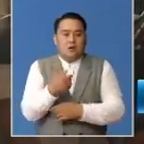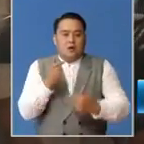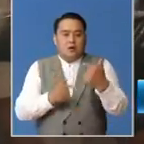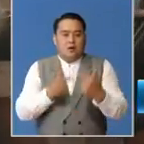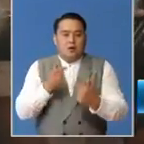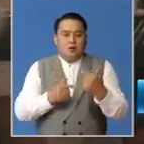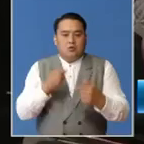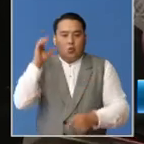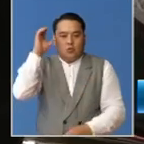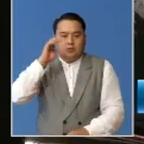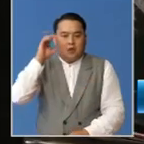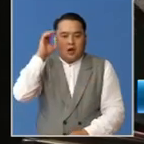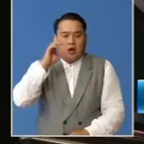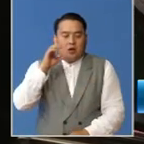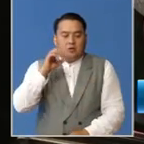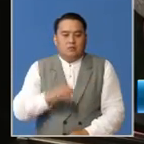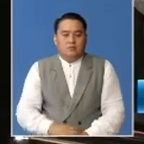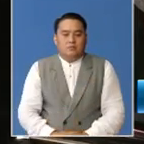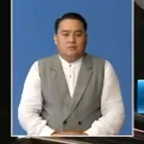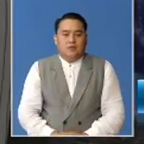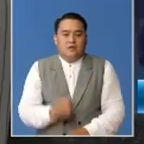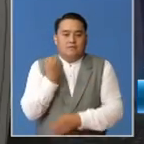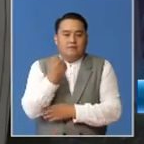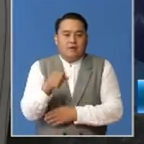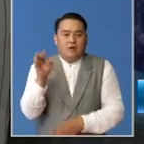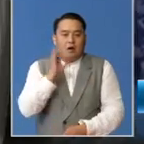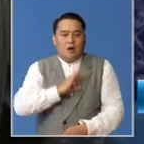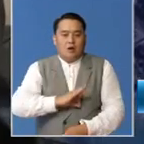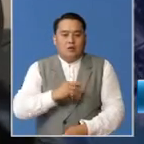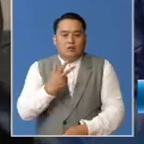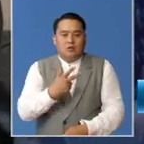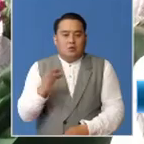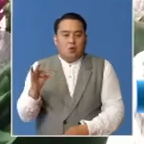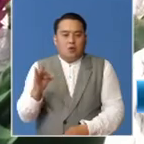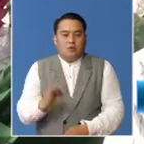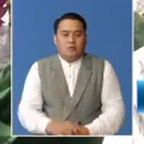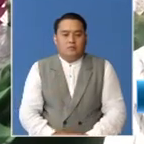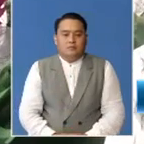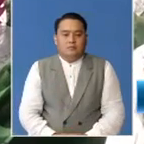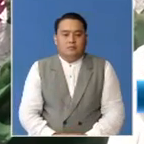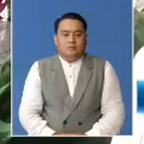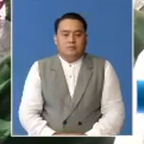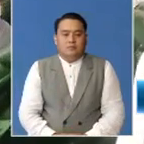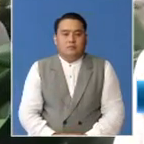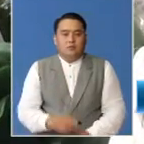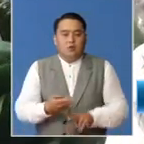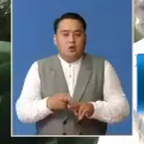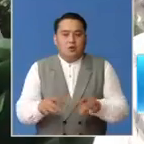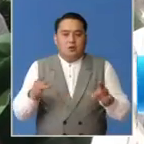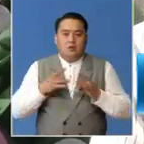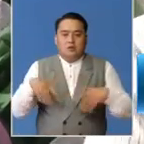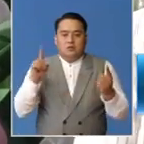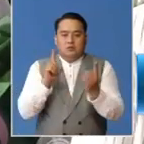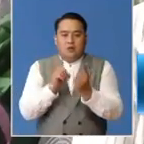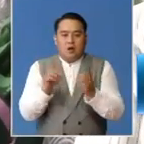соперницы из Узбекистана Нилуфар Давлетовой, выиграв по очкам со счетом 3-0. Такая торжественная